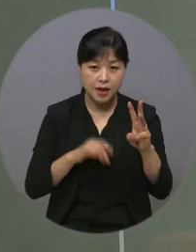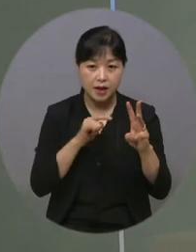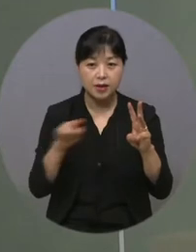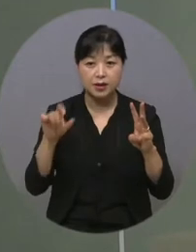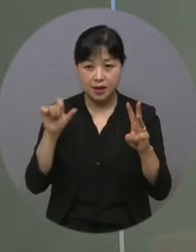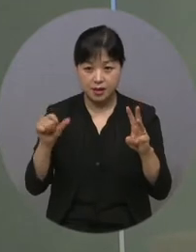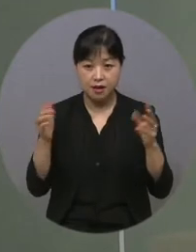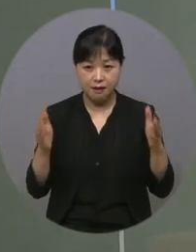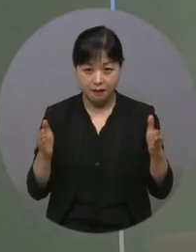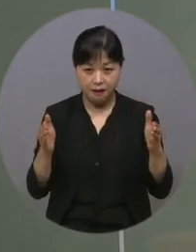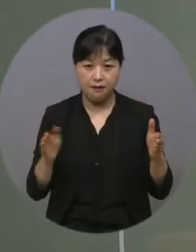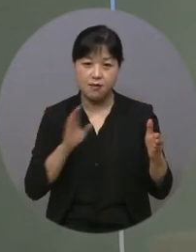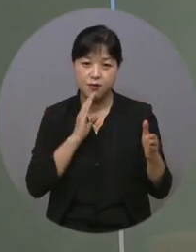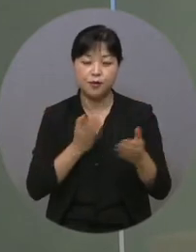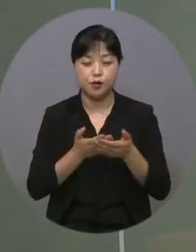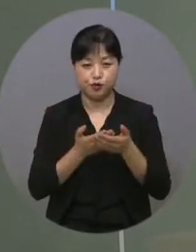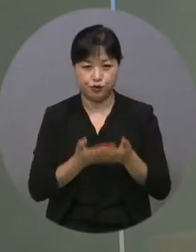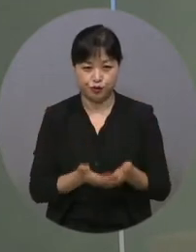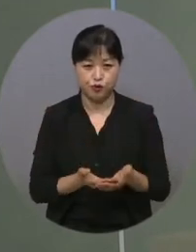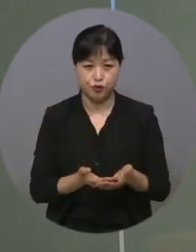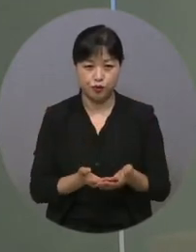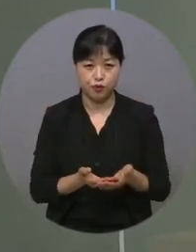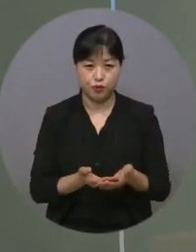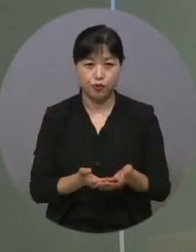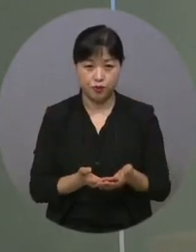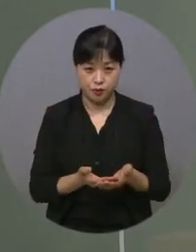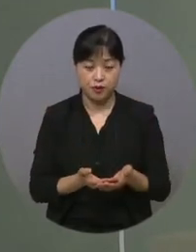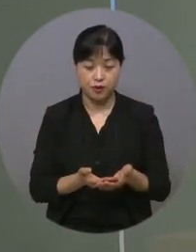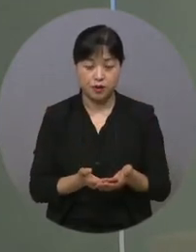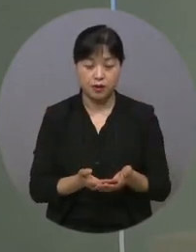이때가 상당히 중요한 것 같다 하는 걸 제가